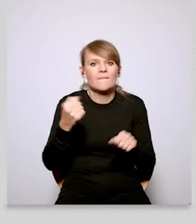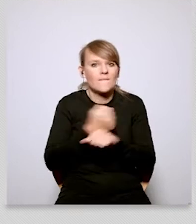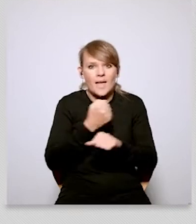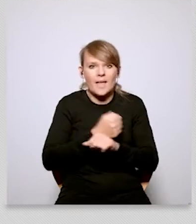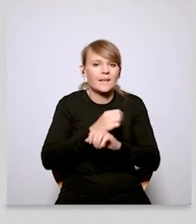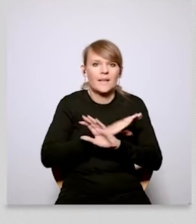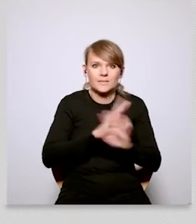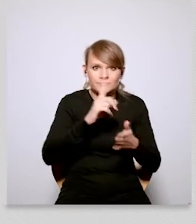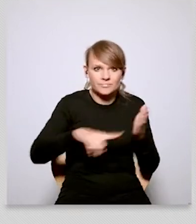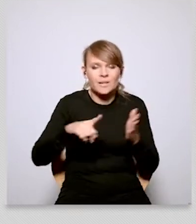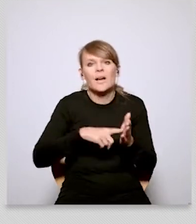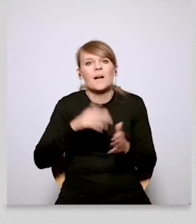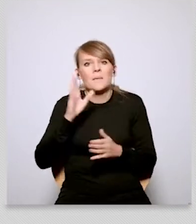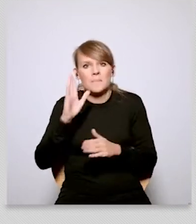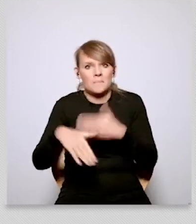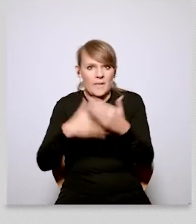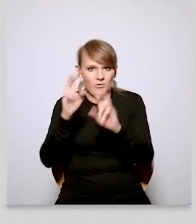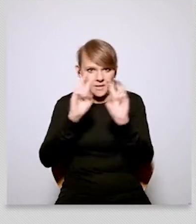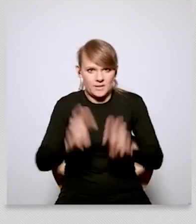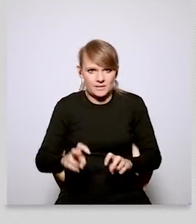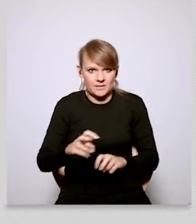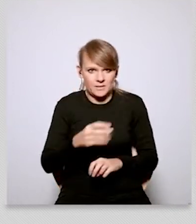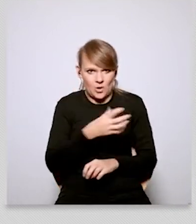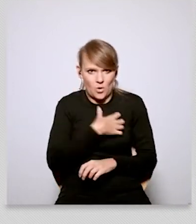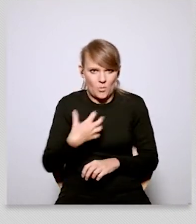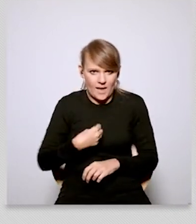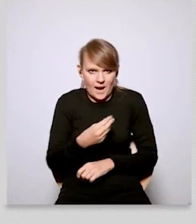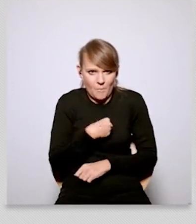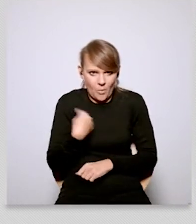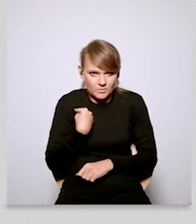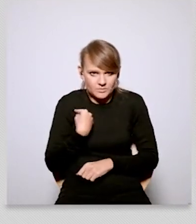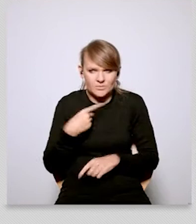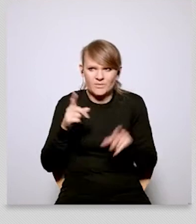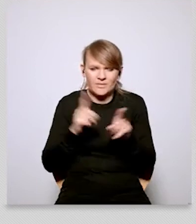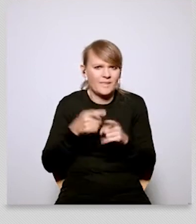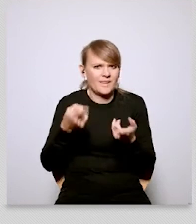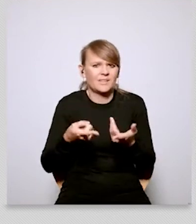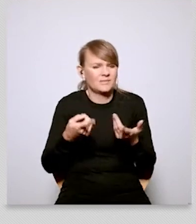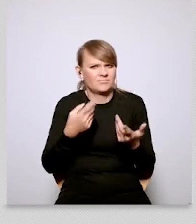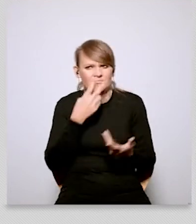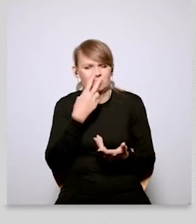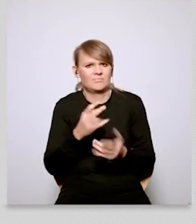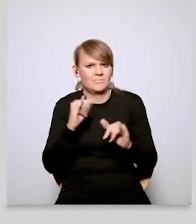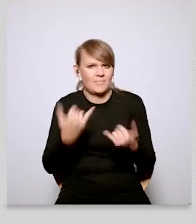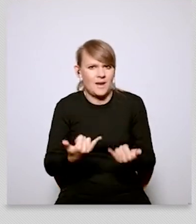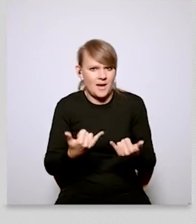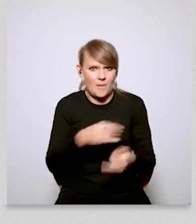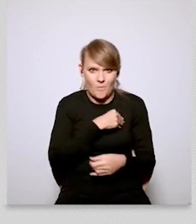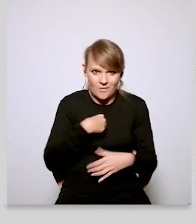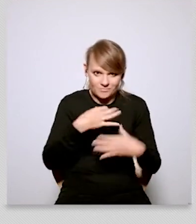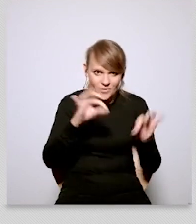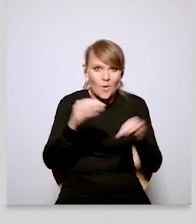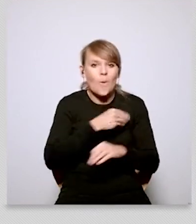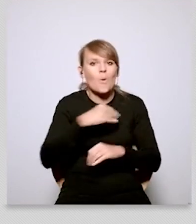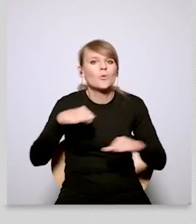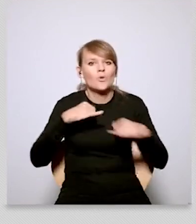gospodarki. No i tu znowu jest coś, co też się wiąże z takim dyskursem suwerennościowym polskim, prawda, że to ja bym pod przykład mówił, że on będzie bronił